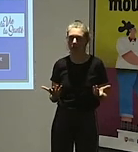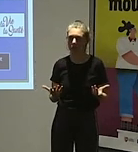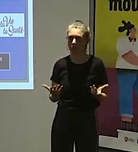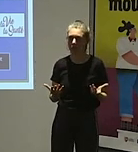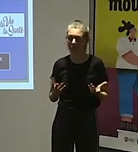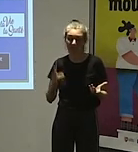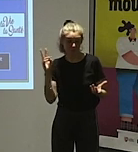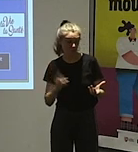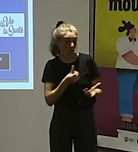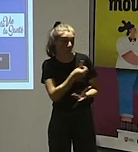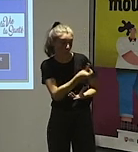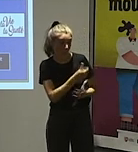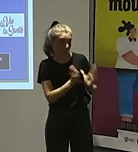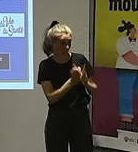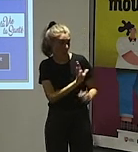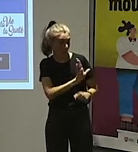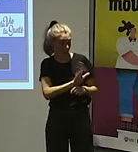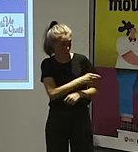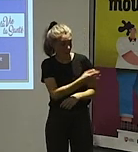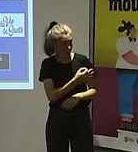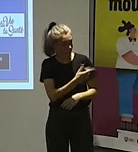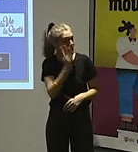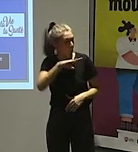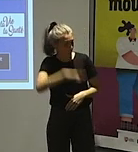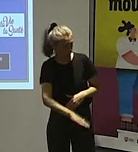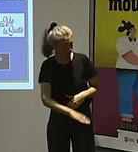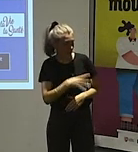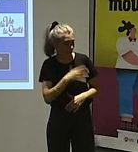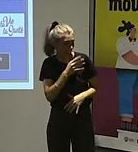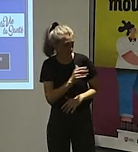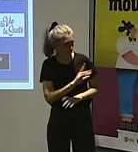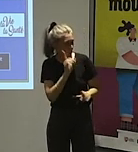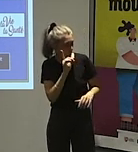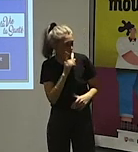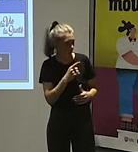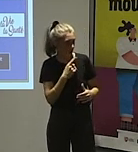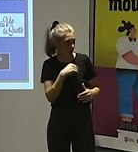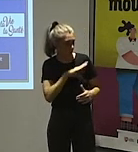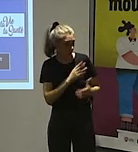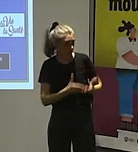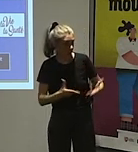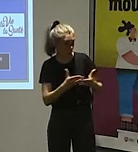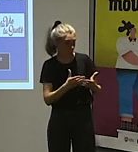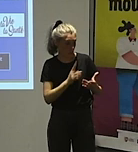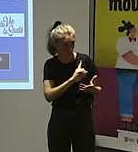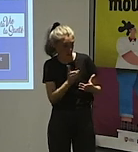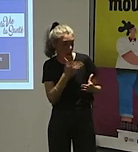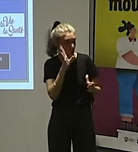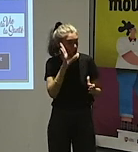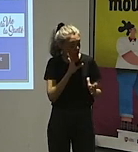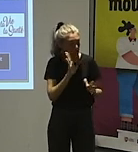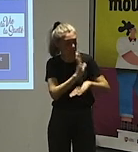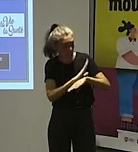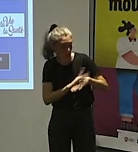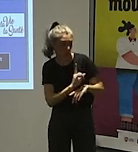abordiez, qui ne vous avait pas amené à pratiquer auparavant, mais par un autre angle, un cadre chargé de bienveillance notamment, qui est celui